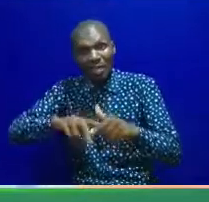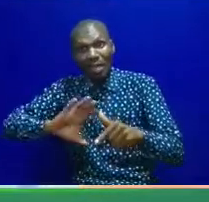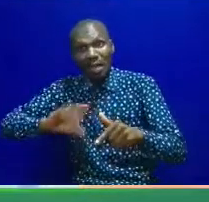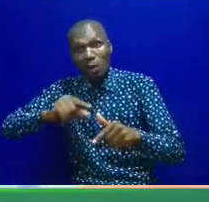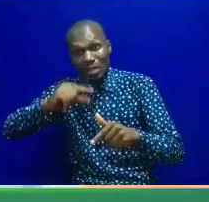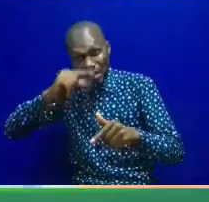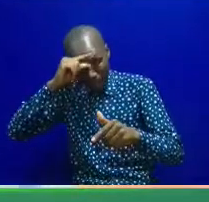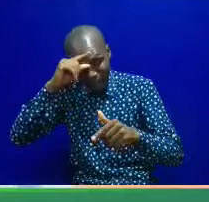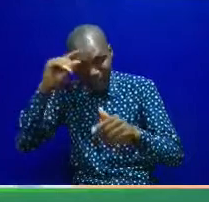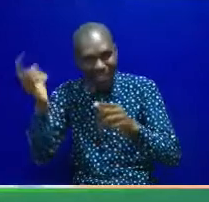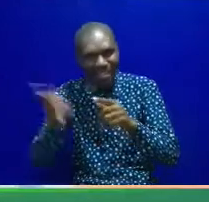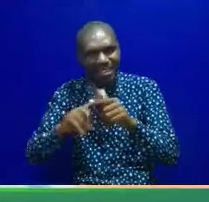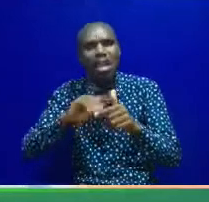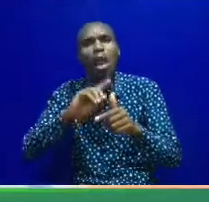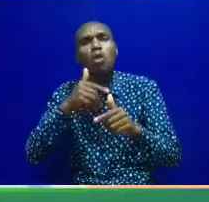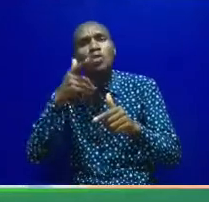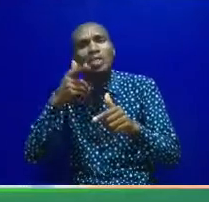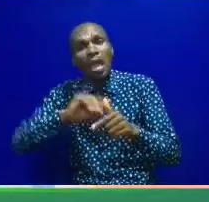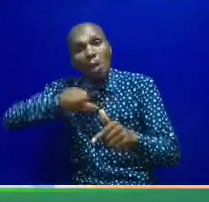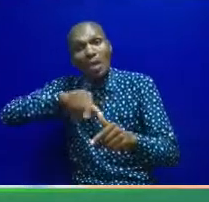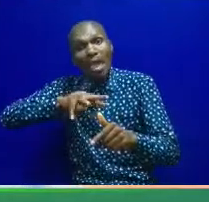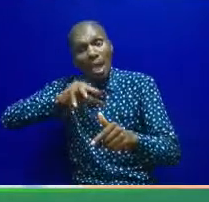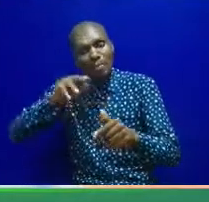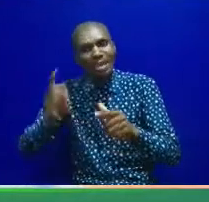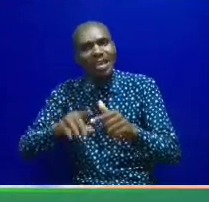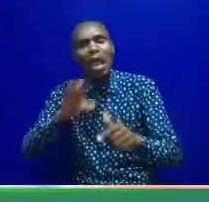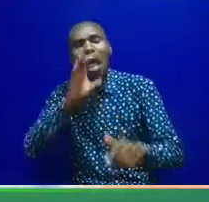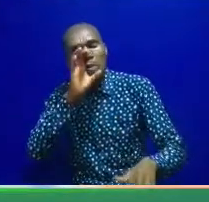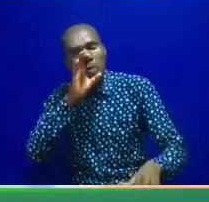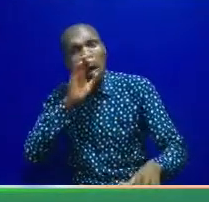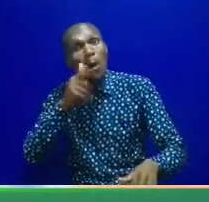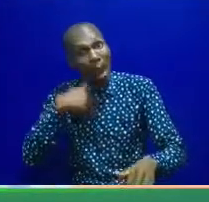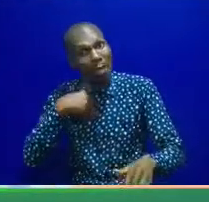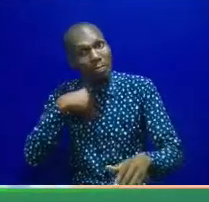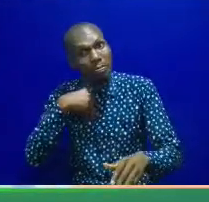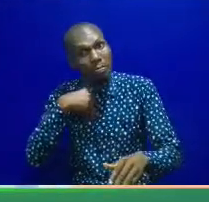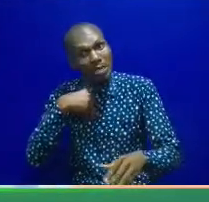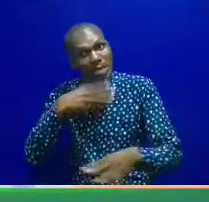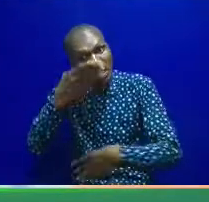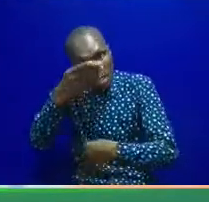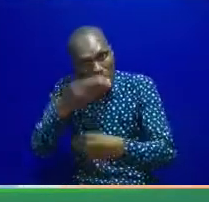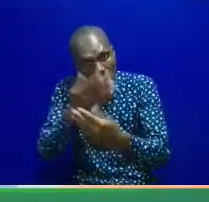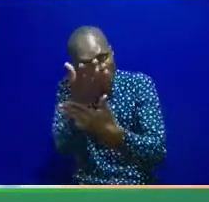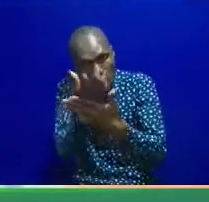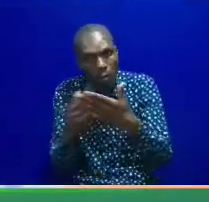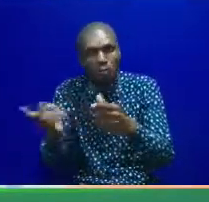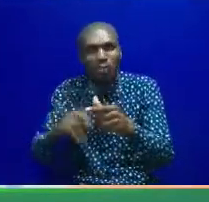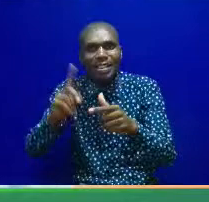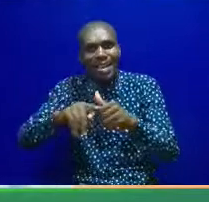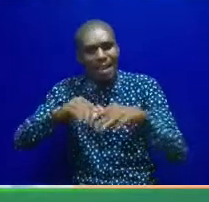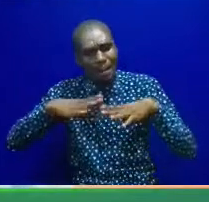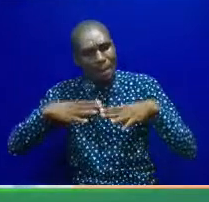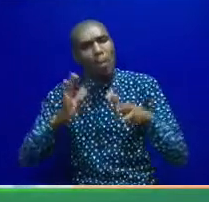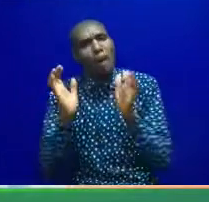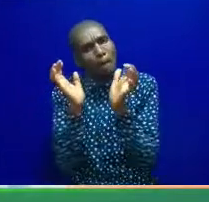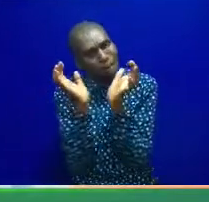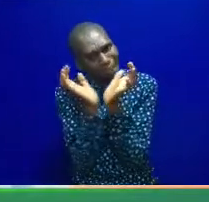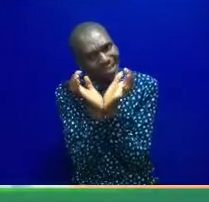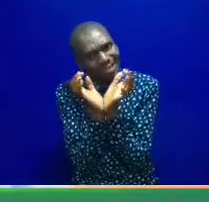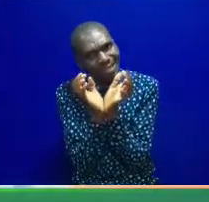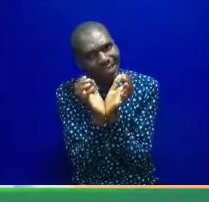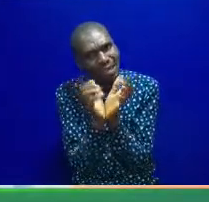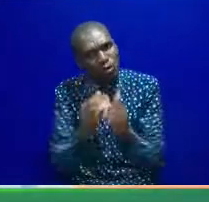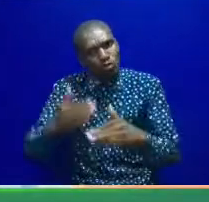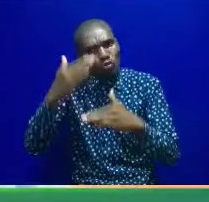council usoli bwese no nintu aba MCA tenyara benko niale Fomu echiga egere abantu babwatu